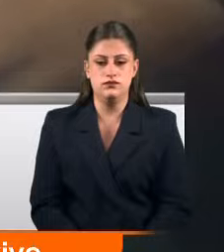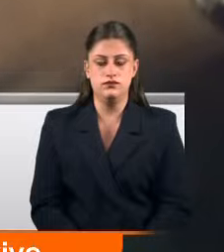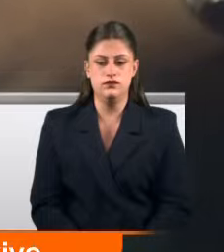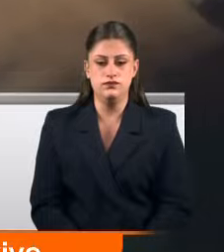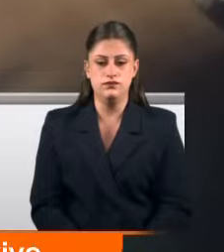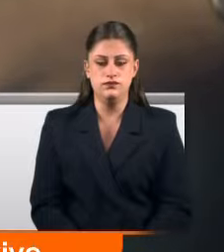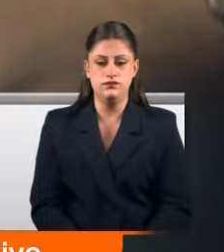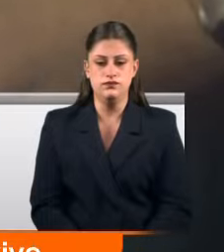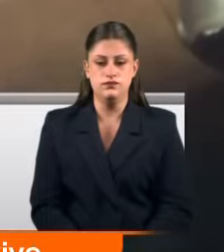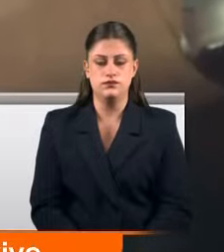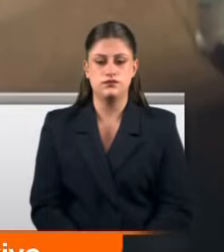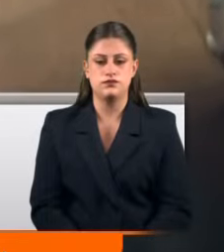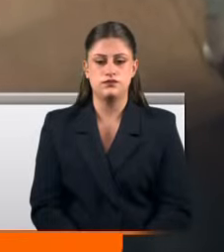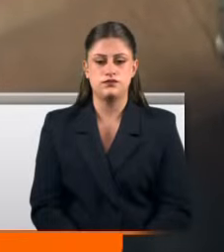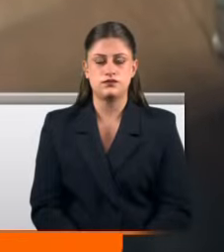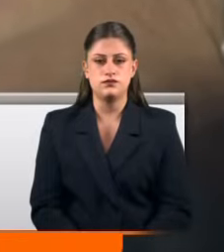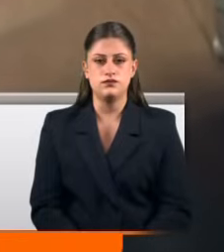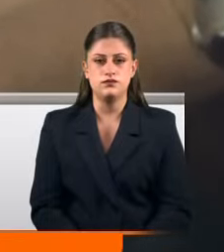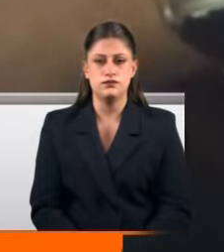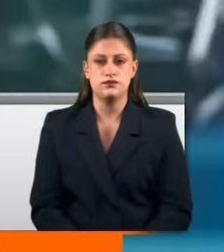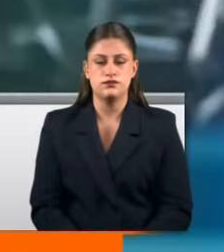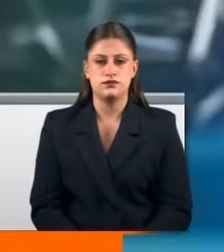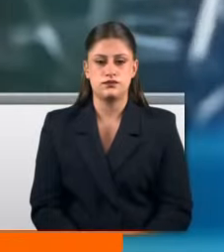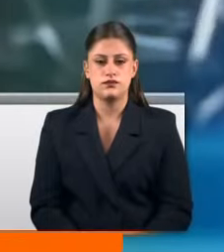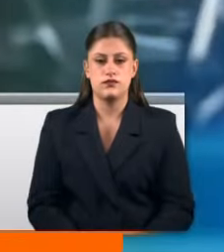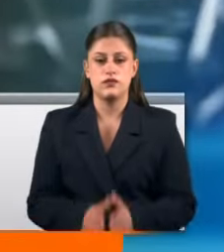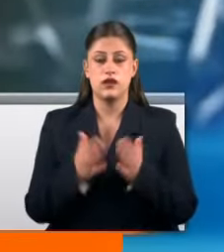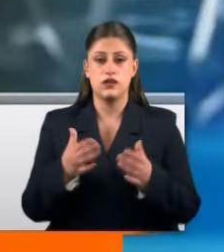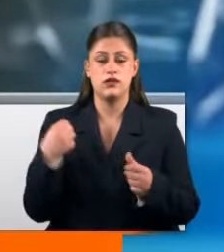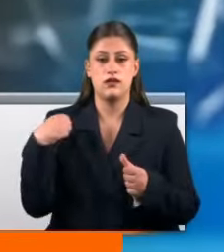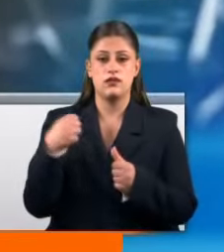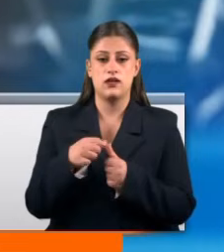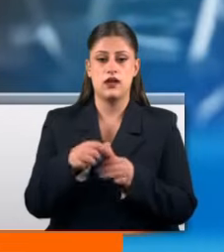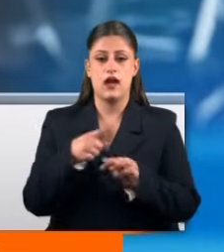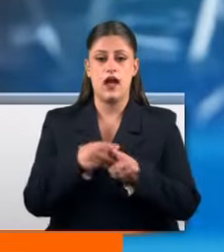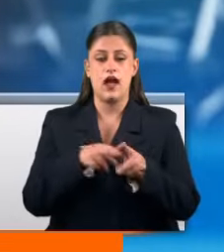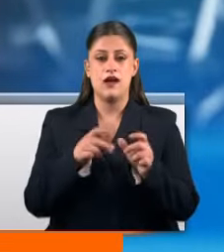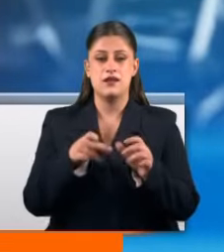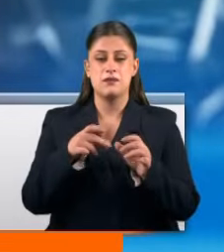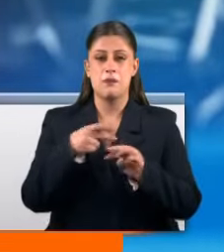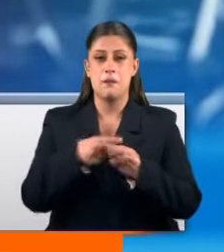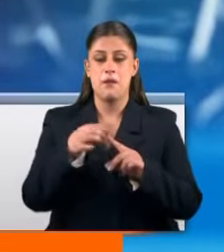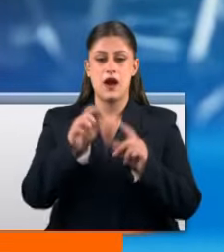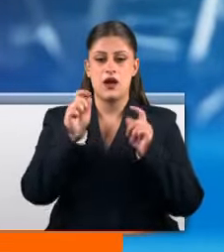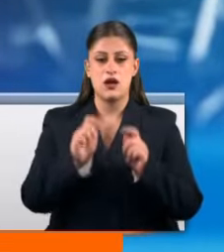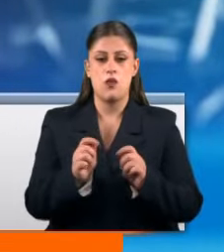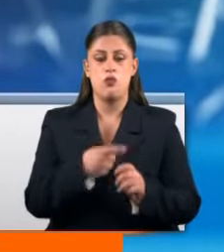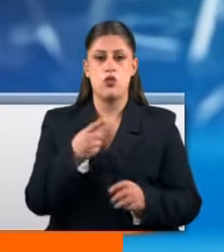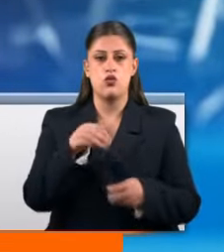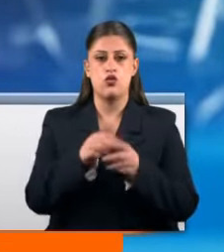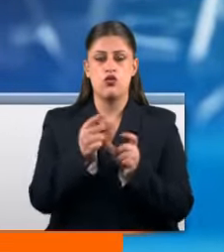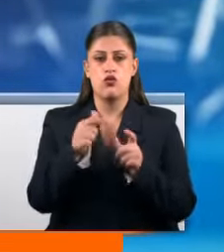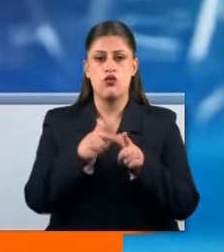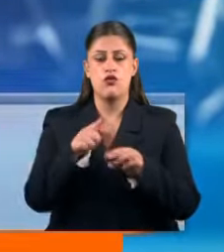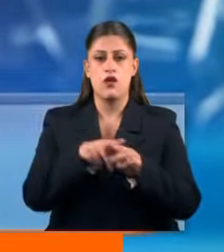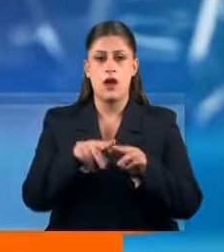çekmiyorsa burada motorda üfleme var olduğunu gösteriyor. Ancak tekrar ekspertiz yaptırdığında motorda üfleme vardı, 150 bin